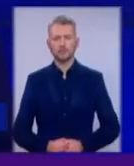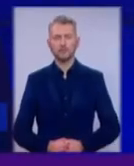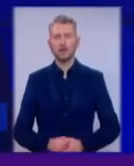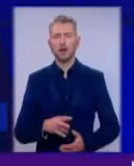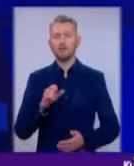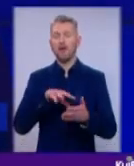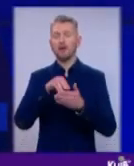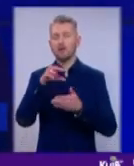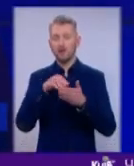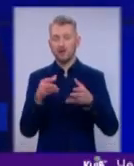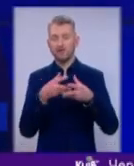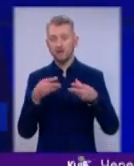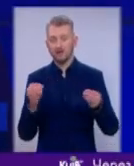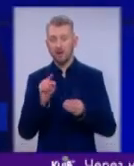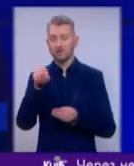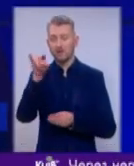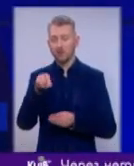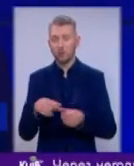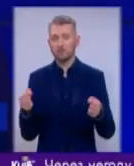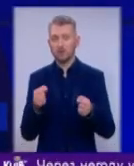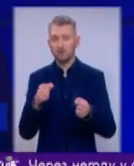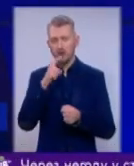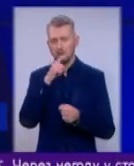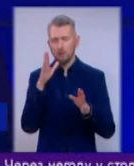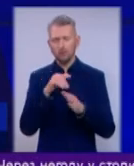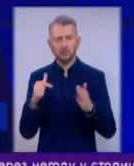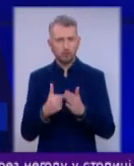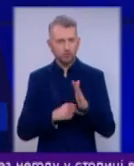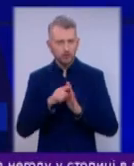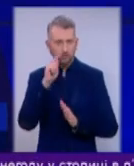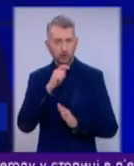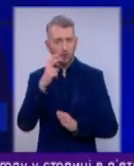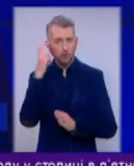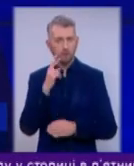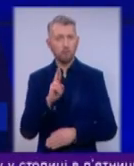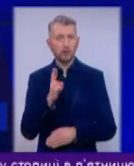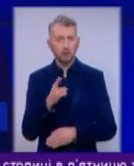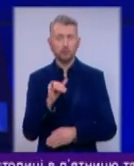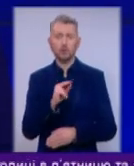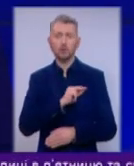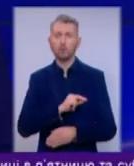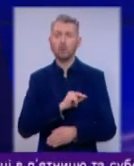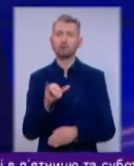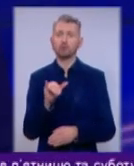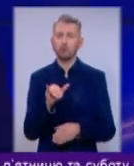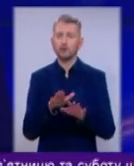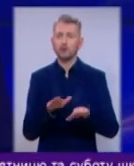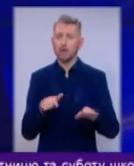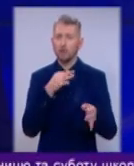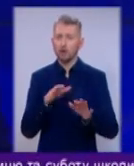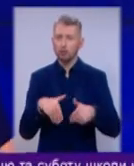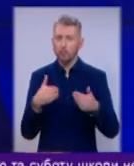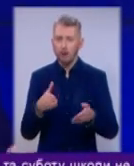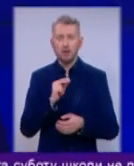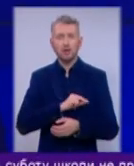На календарі весна, за вікном зима. Негода знову накрила Україну. У Києві у п'ятницю і робочу суботу дитсадкам